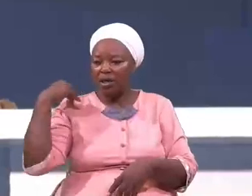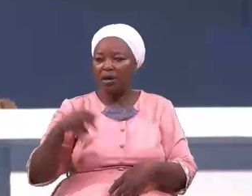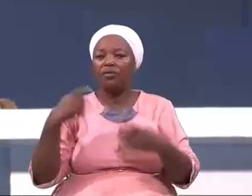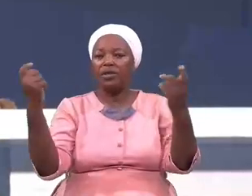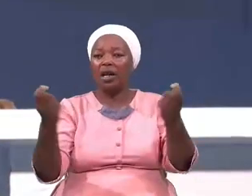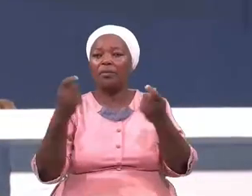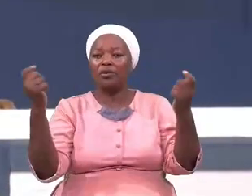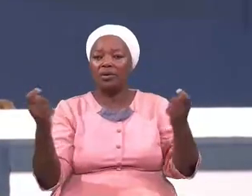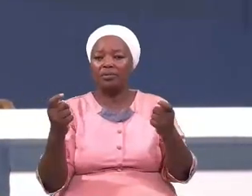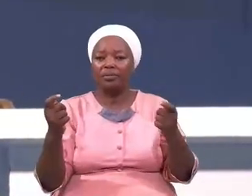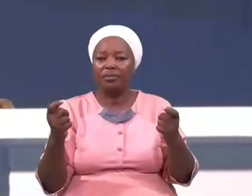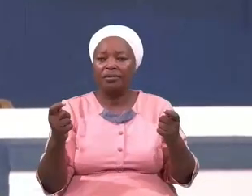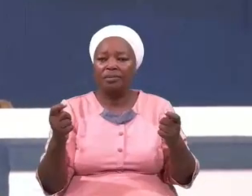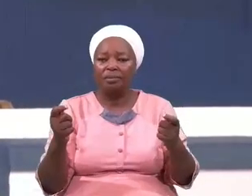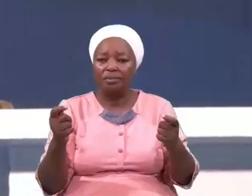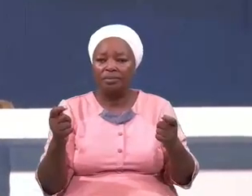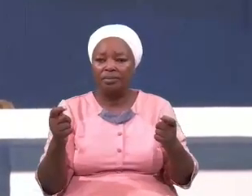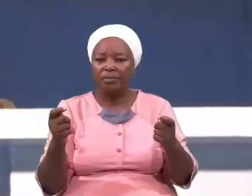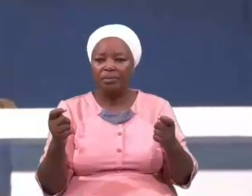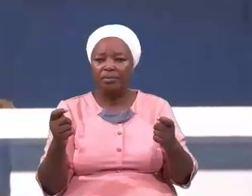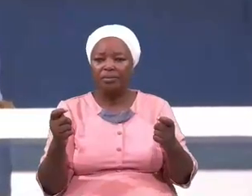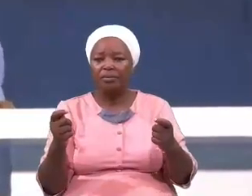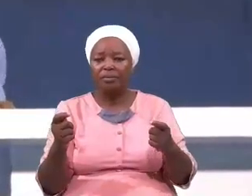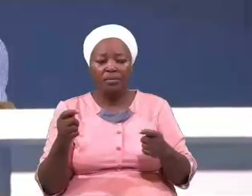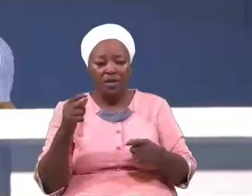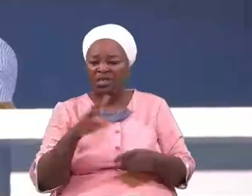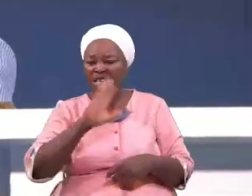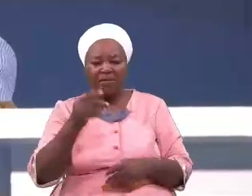Allez le donner à l'ordonnateur.